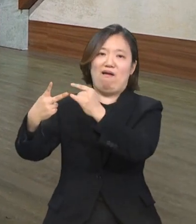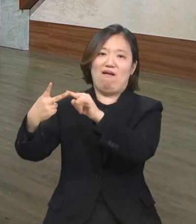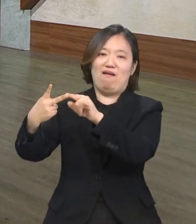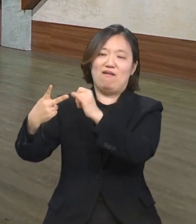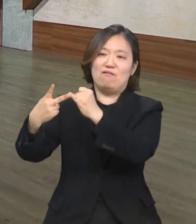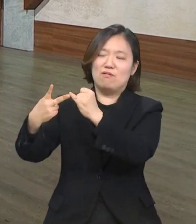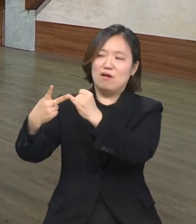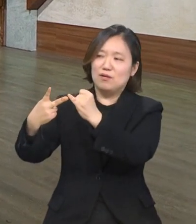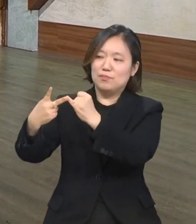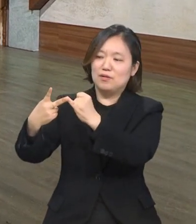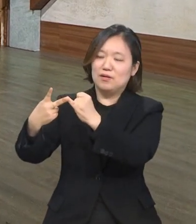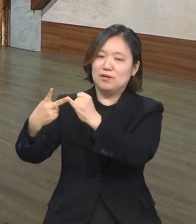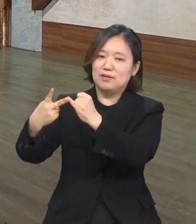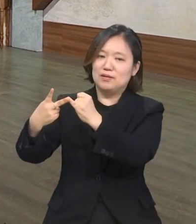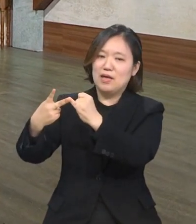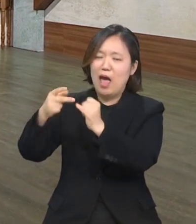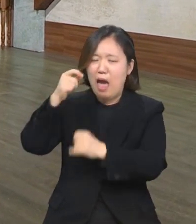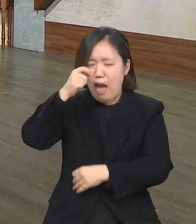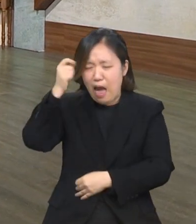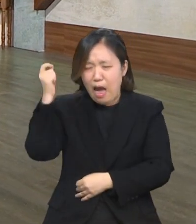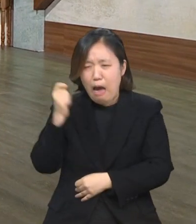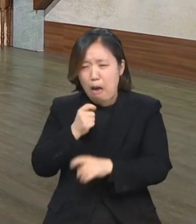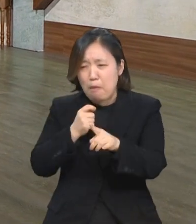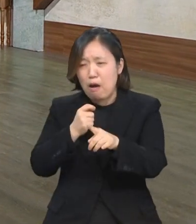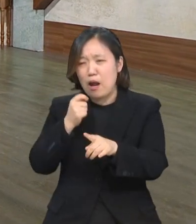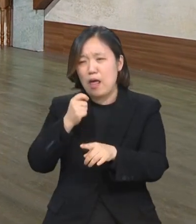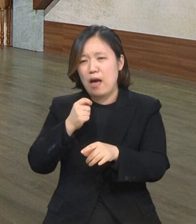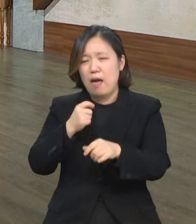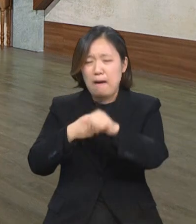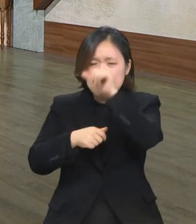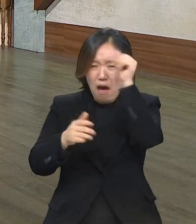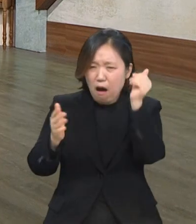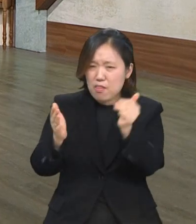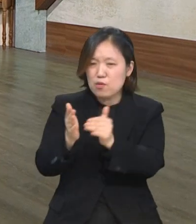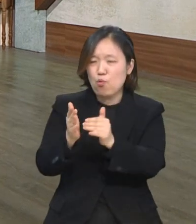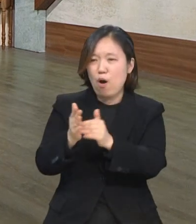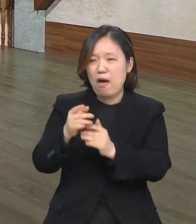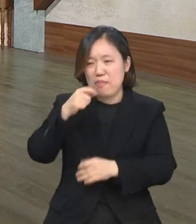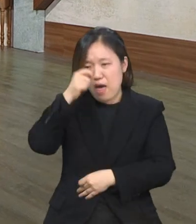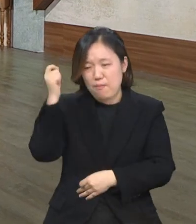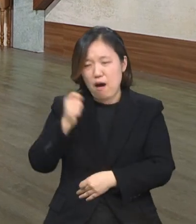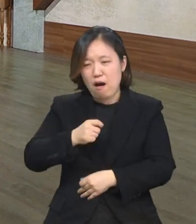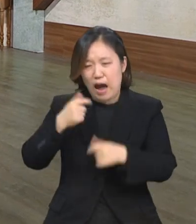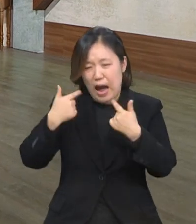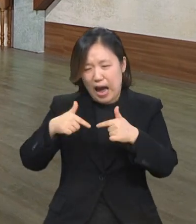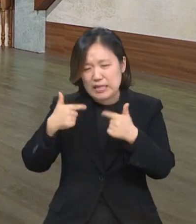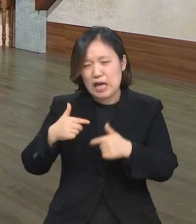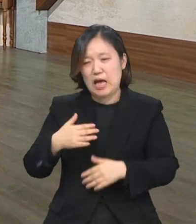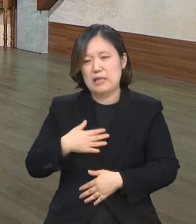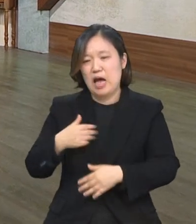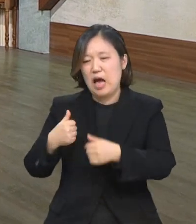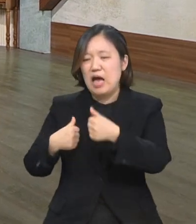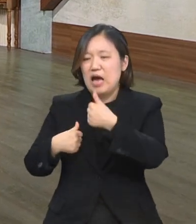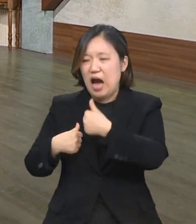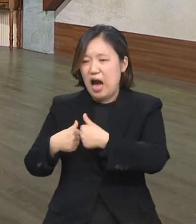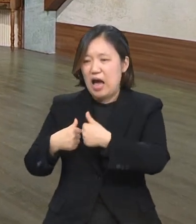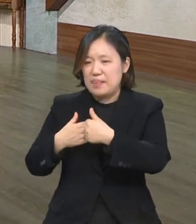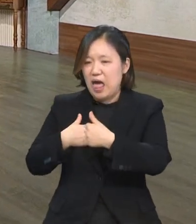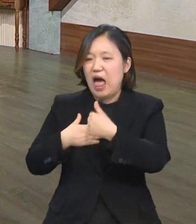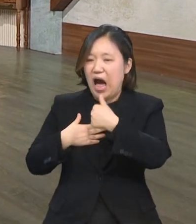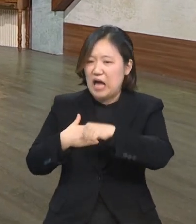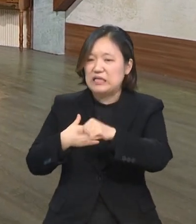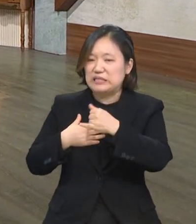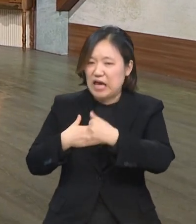저렇게 새벽마다 일어나 가지고 평생을 평생을 우리 자식들 잘 되게 해